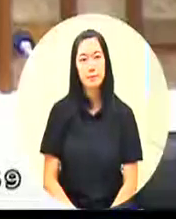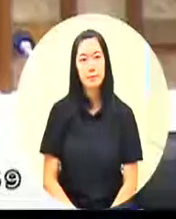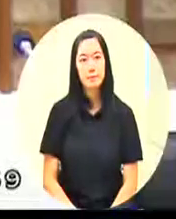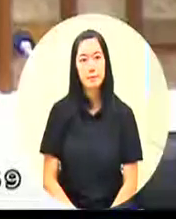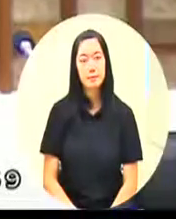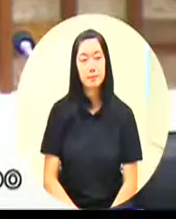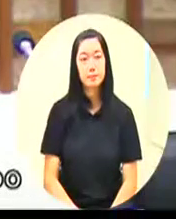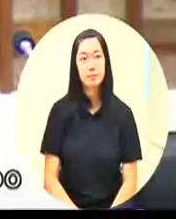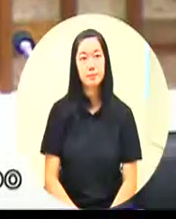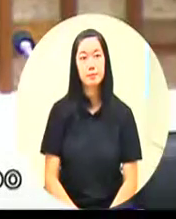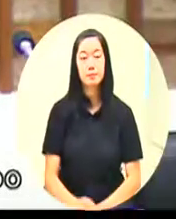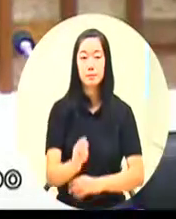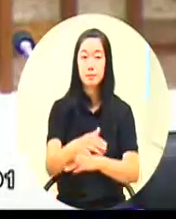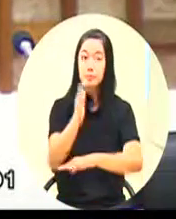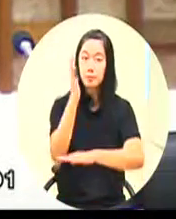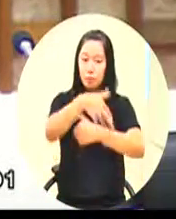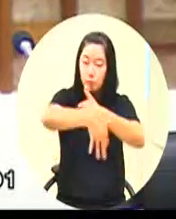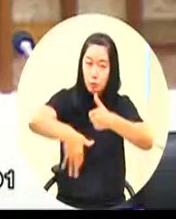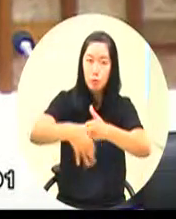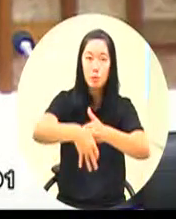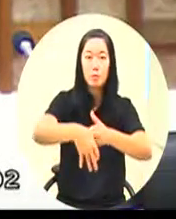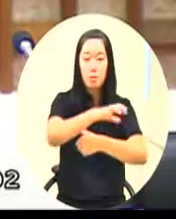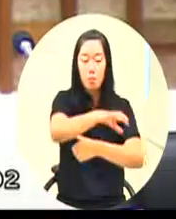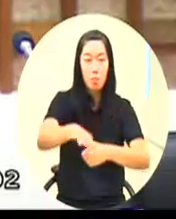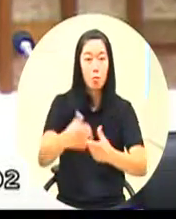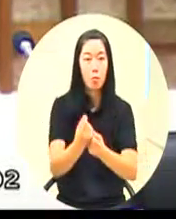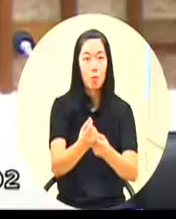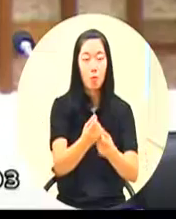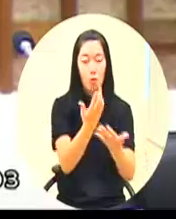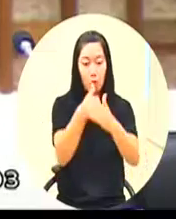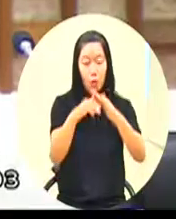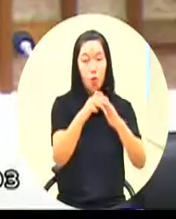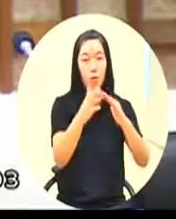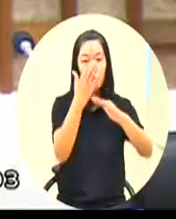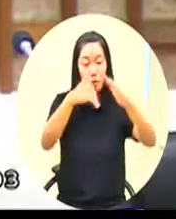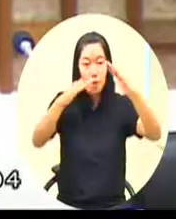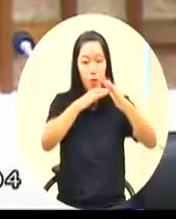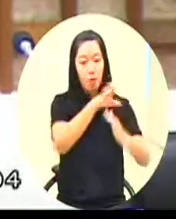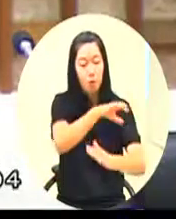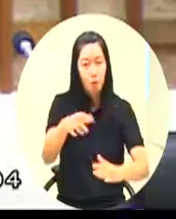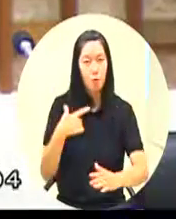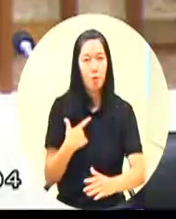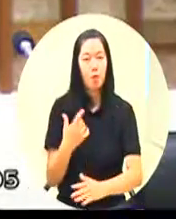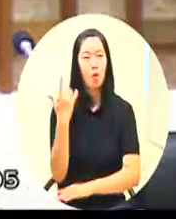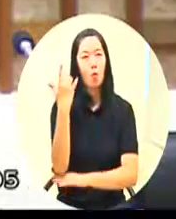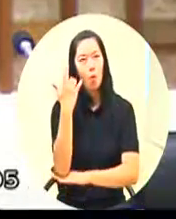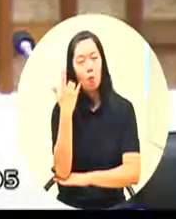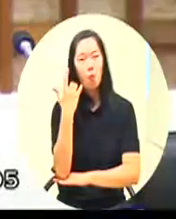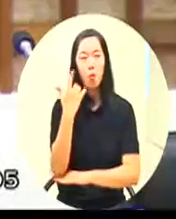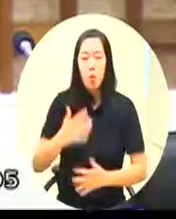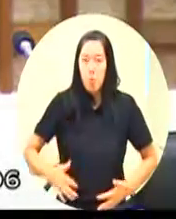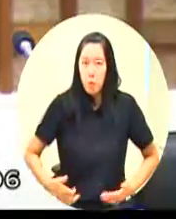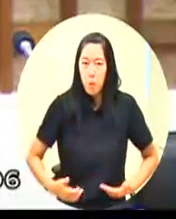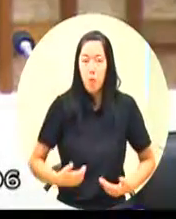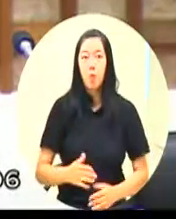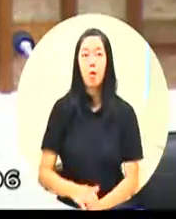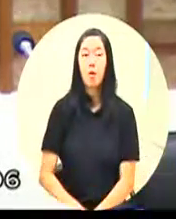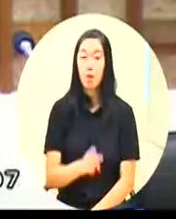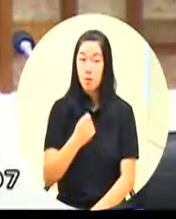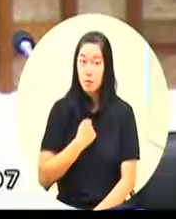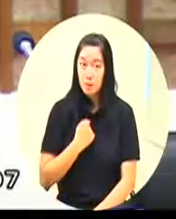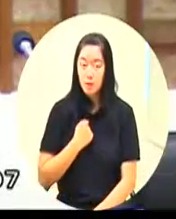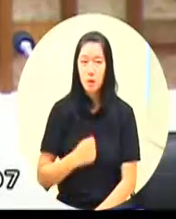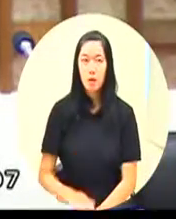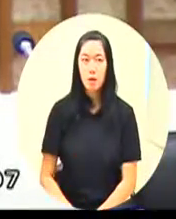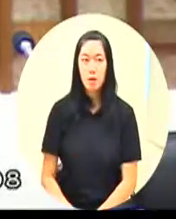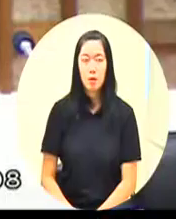局我们各校真的是对于这个 学校在等得很着急。 对这个部分，我们来讲，你也了解啊、